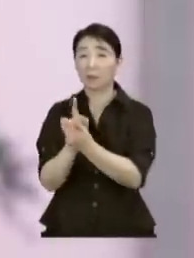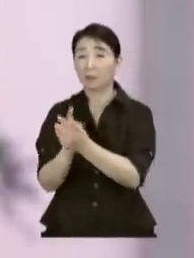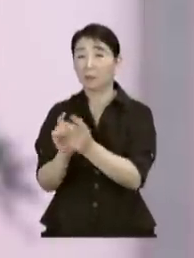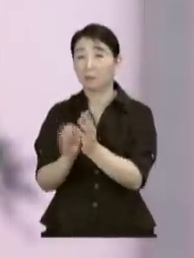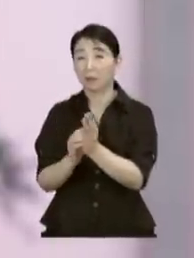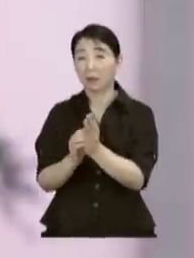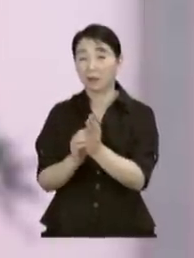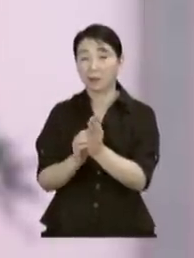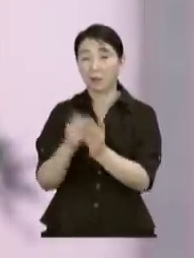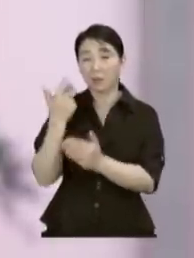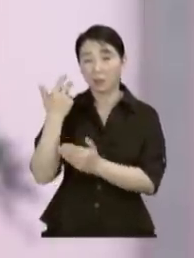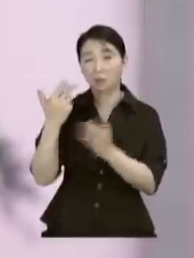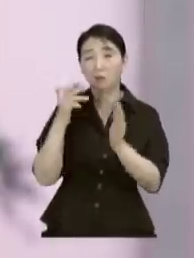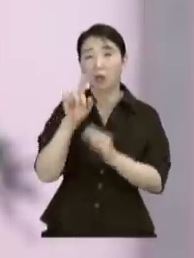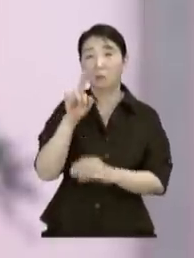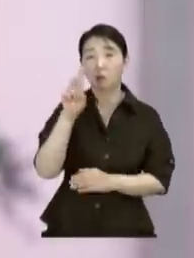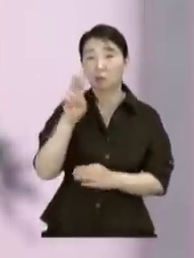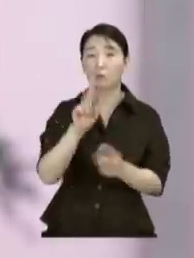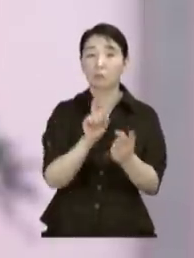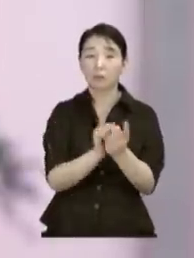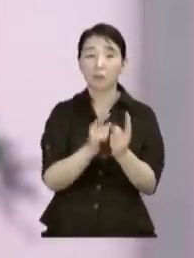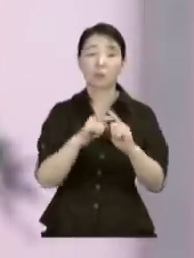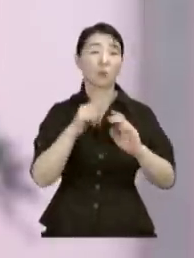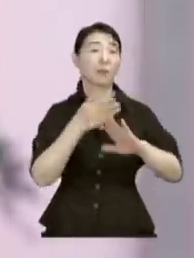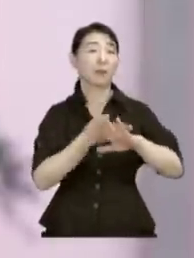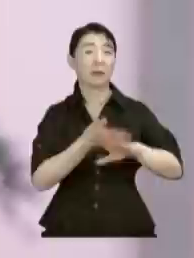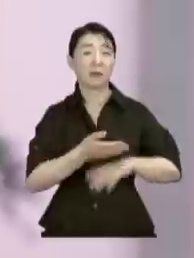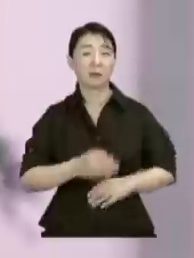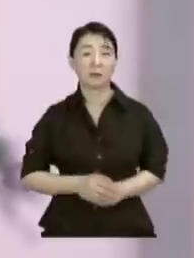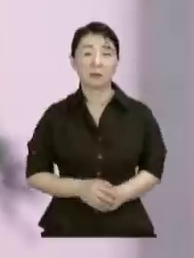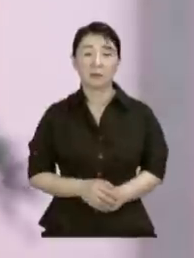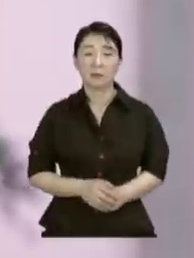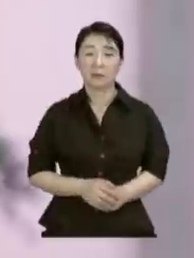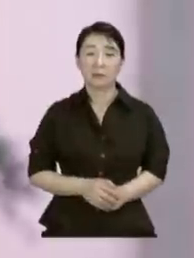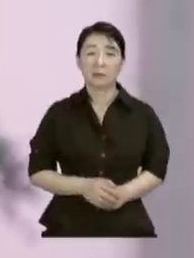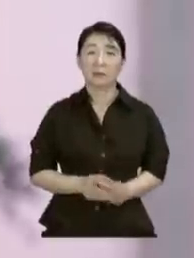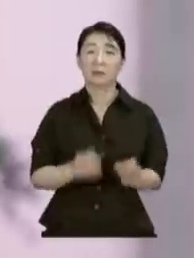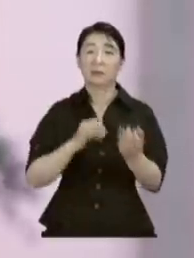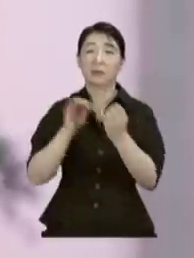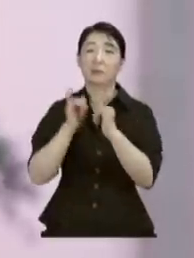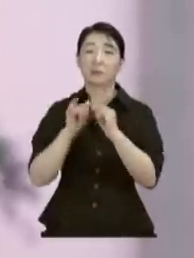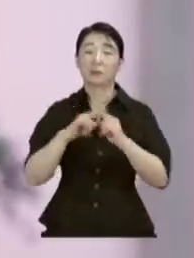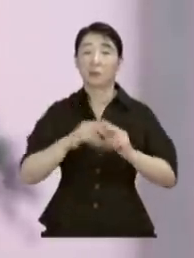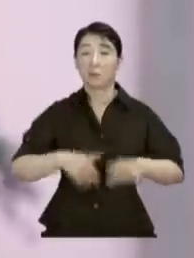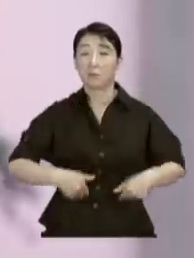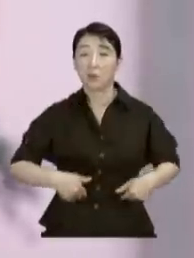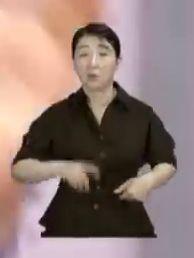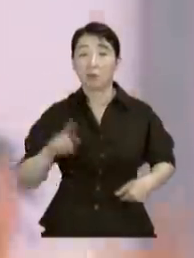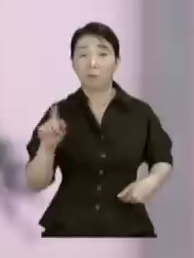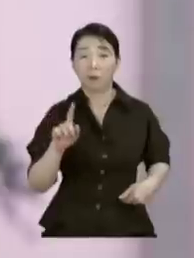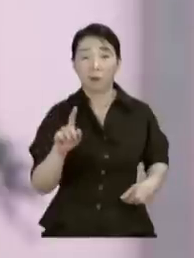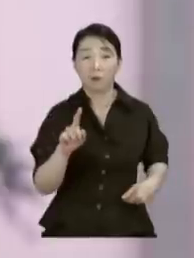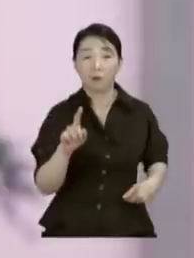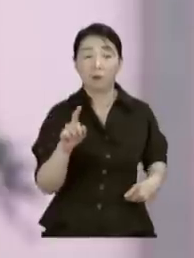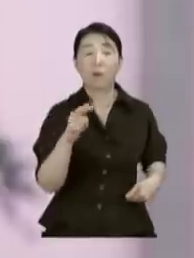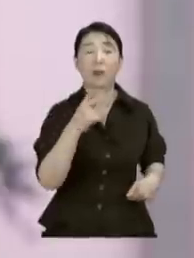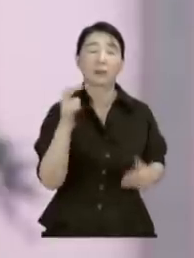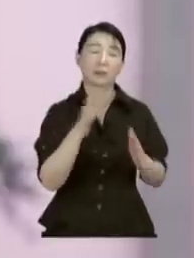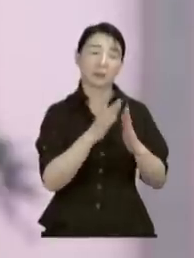뭐 일주일에 한 번, 두 번 만나지만 교회는 다르잖아요. 저는 탈북민들에게 교회가 필요한 것은 큰 패밀리다 이렇게 생각을